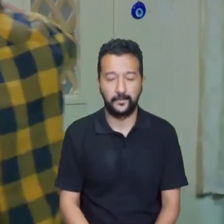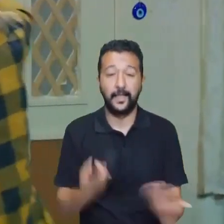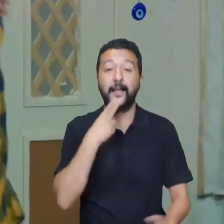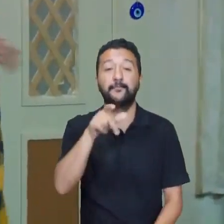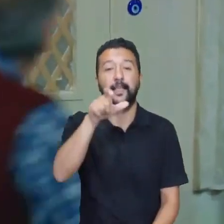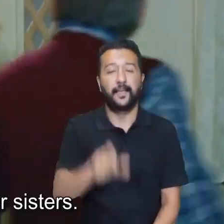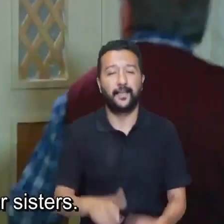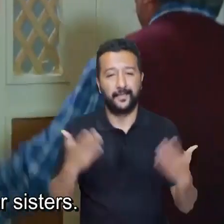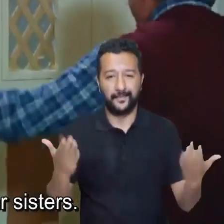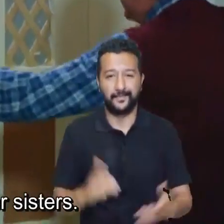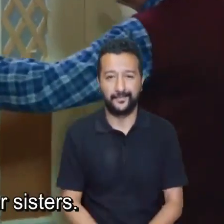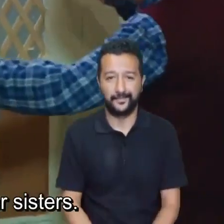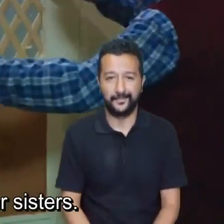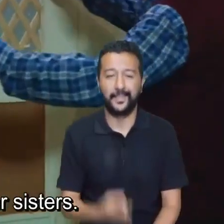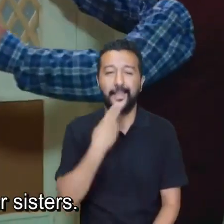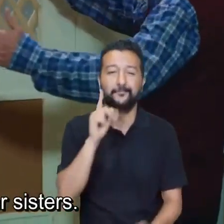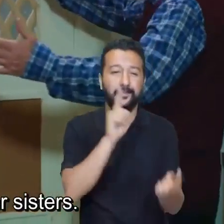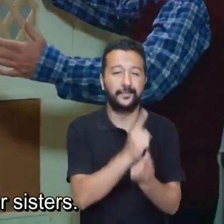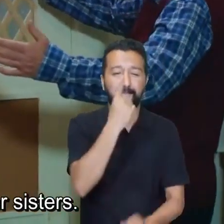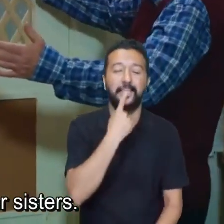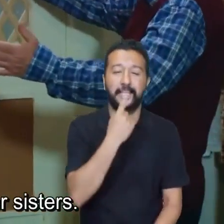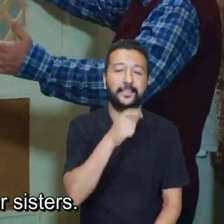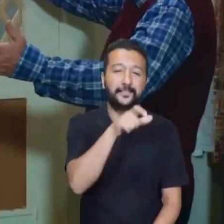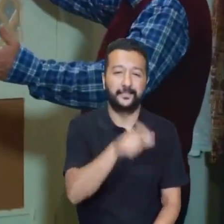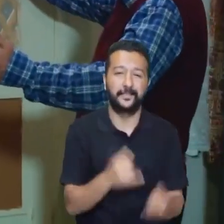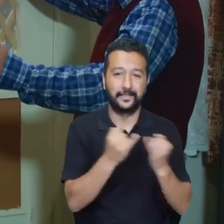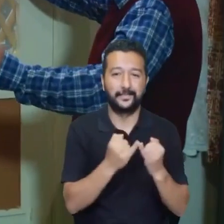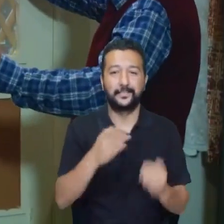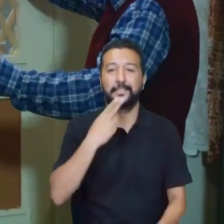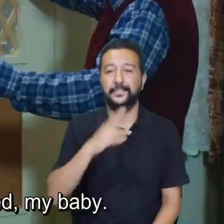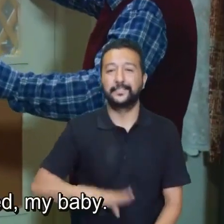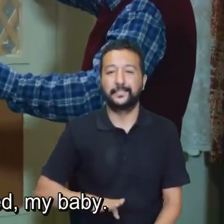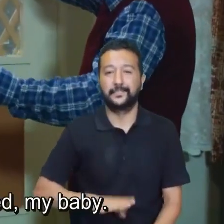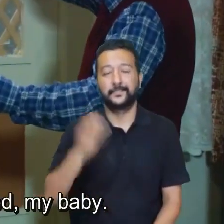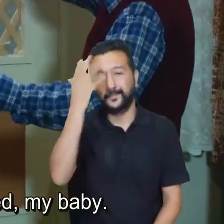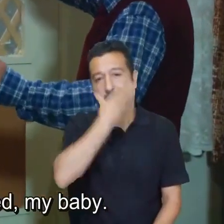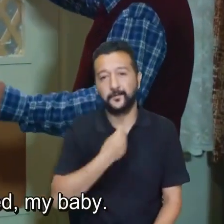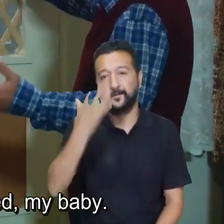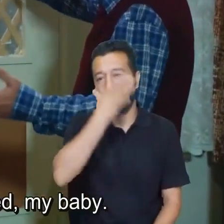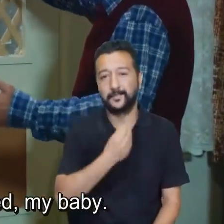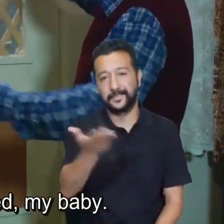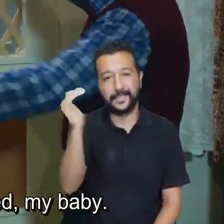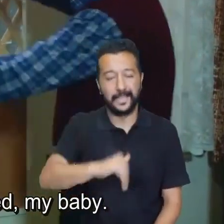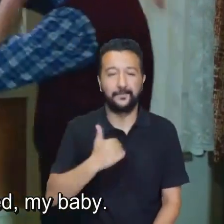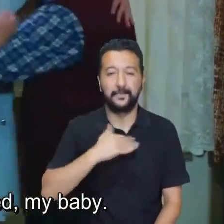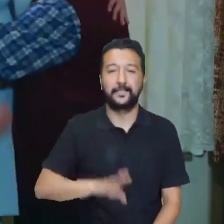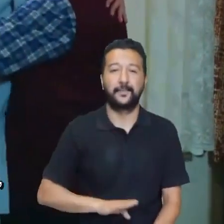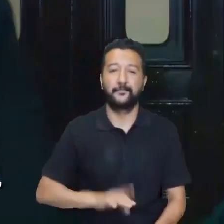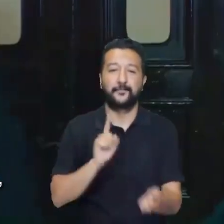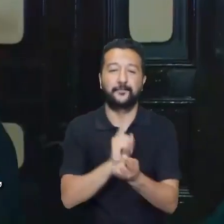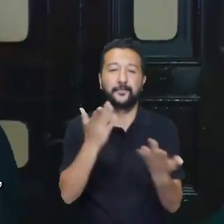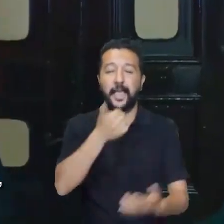Abla! Işıktan adım atar atmaz Tuncay'la kucaklaştı. Yavrum, güzeller güzelim. Geldi benim